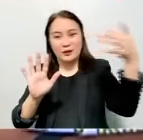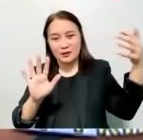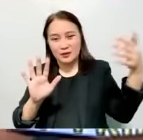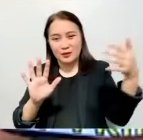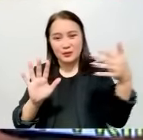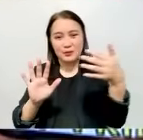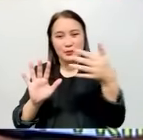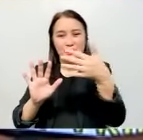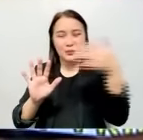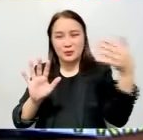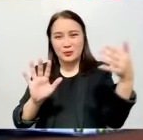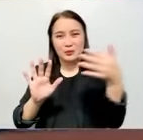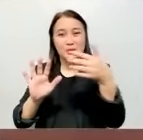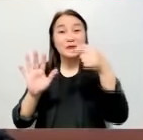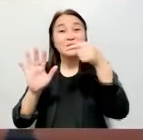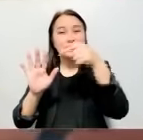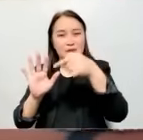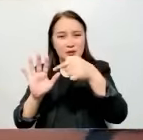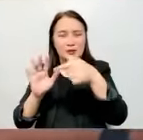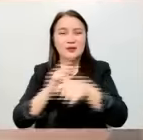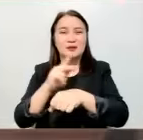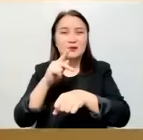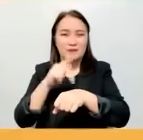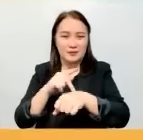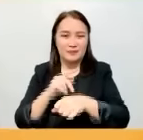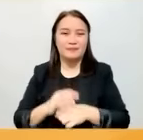ay nadadala sa atin. Dito.